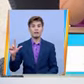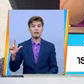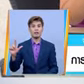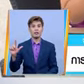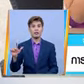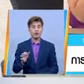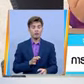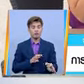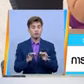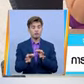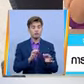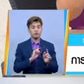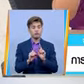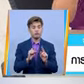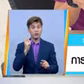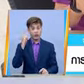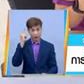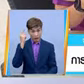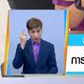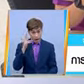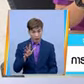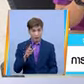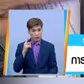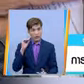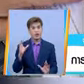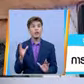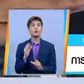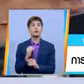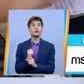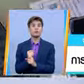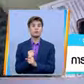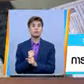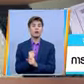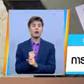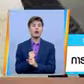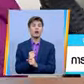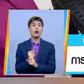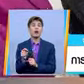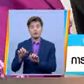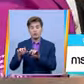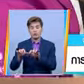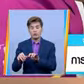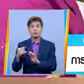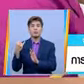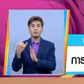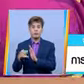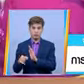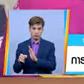าใจกับผู้เสียหายแล้วนะคะก็ได้ข้อสรุปเบื้องต้นว่าคือเกิดจากการกรอกตัวเลขการใช้ไ